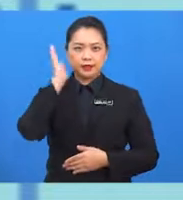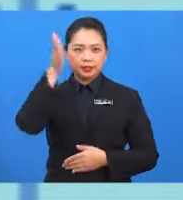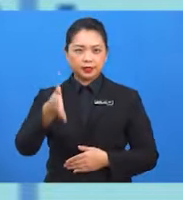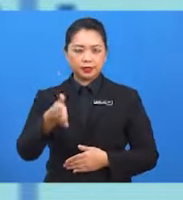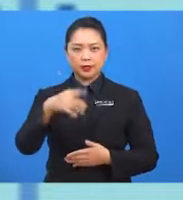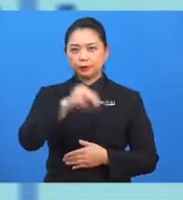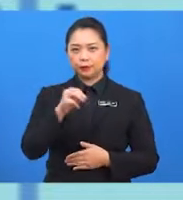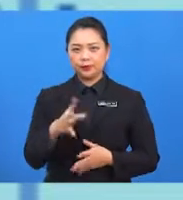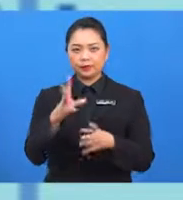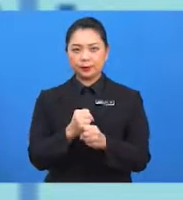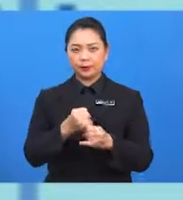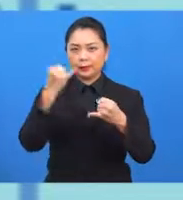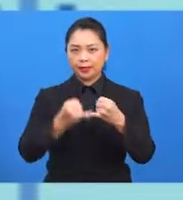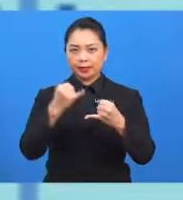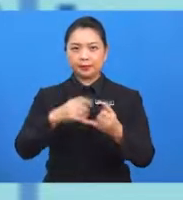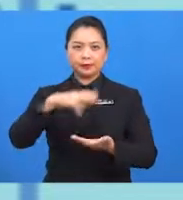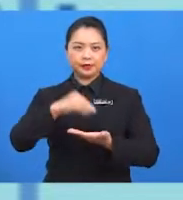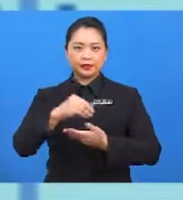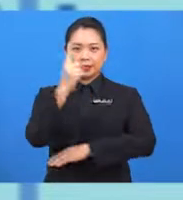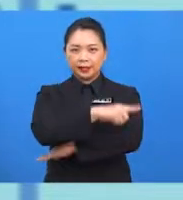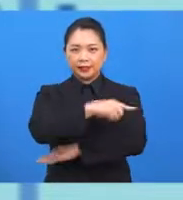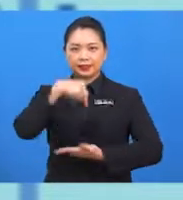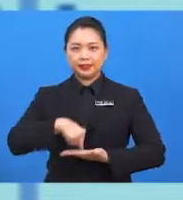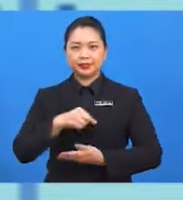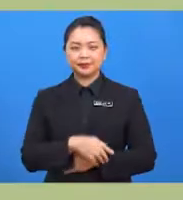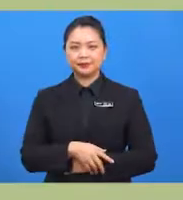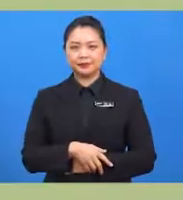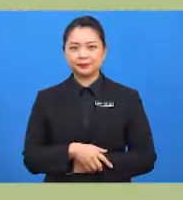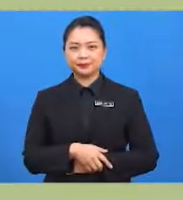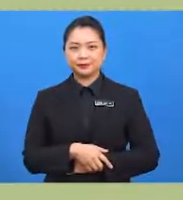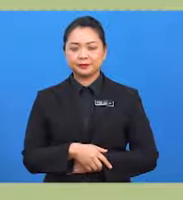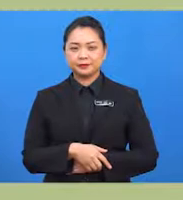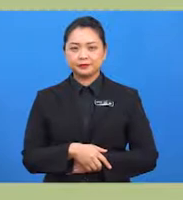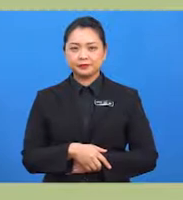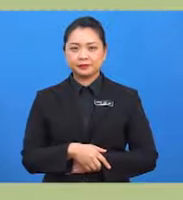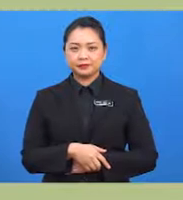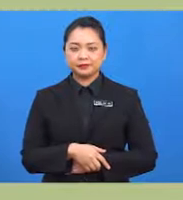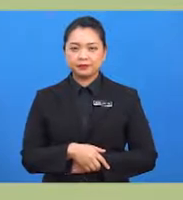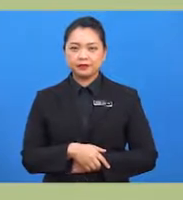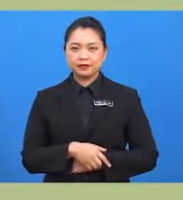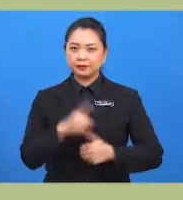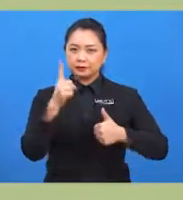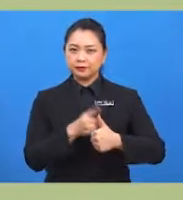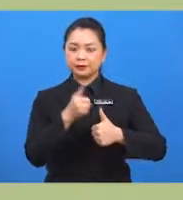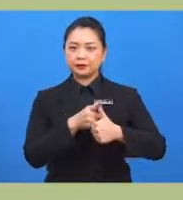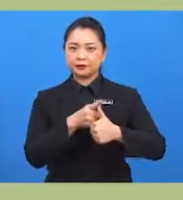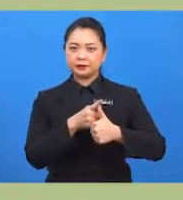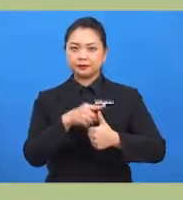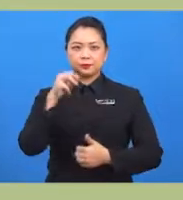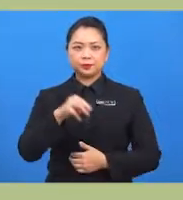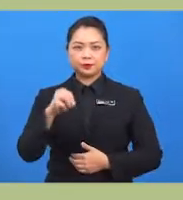murid-murid dapat pada akhir sesi pembelajaran hari ini Hai yang pertama